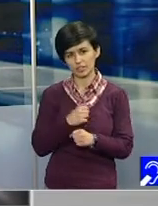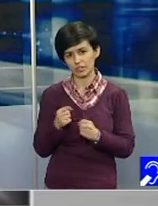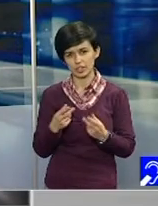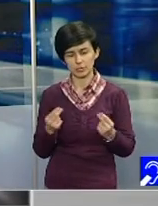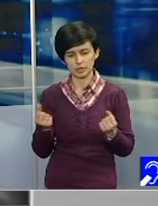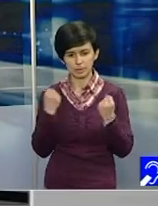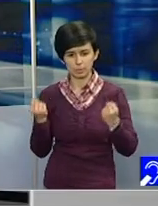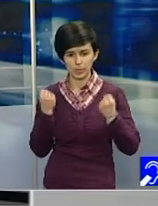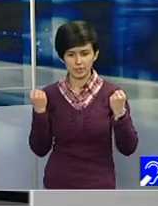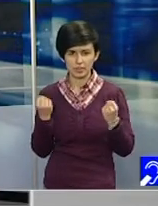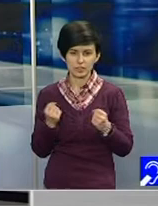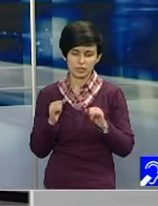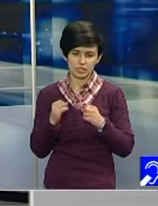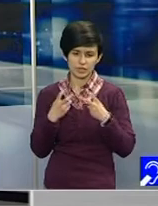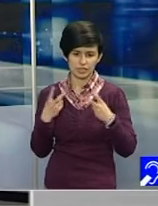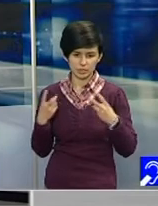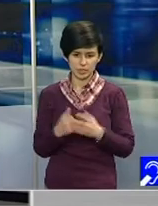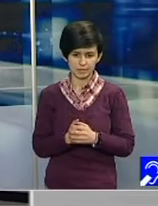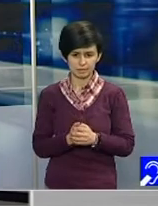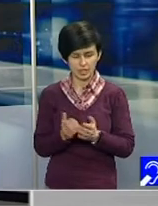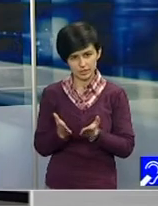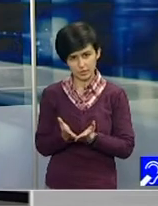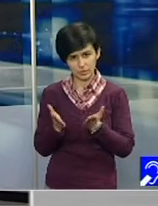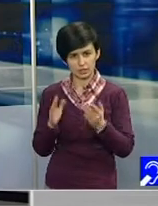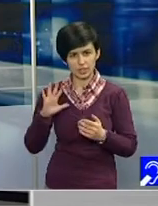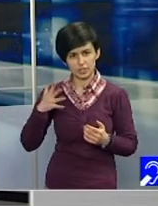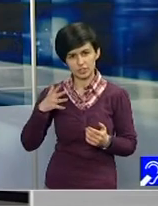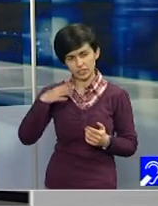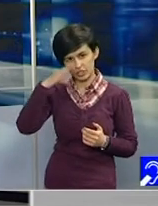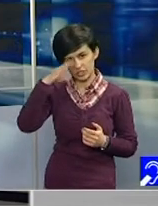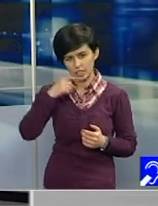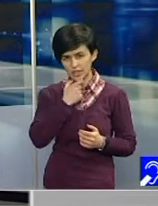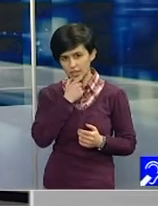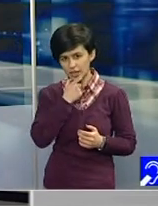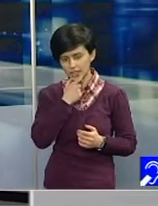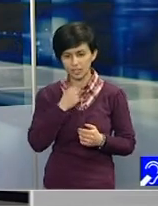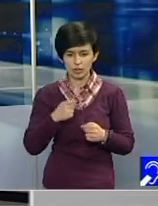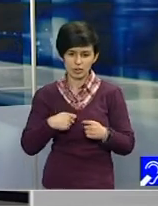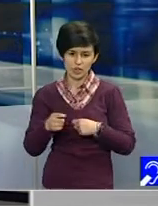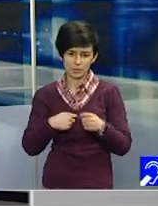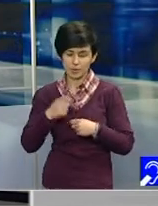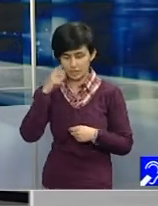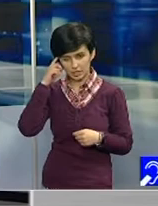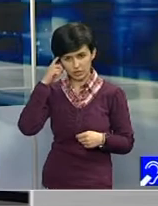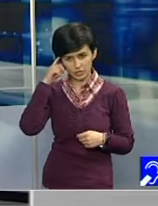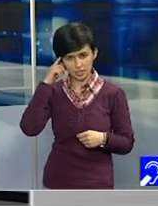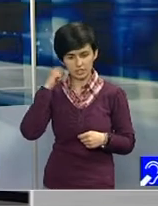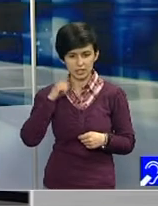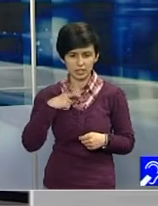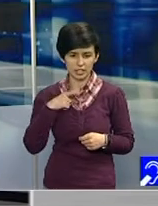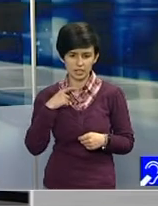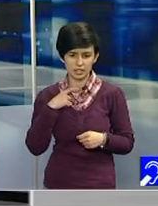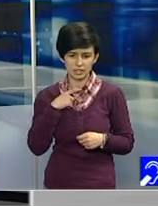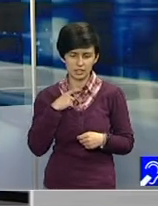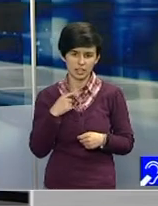Exact. Sărbătorim pentru al cincelea an la rând Zilele Bandanei. E o campanie de conștientizare, e o chemare la